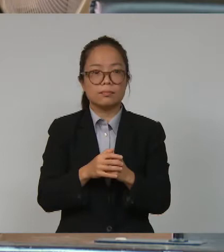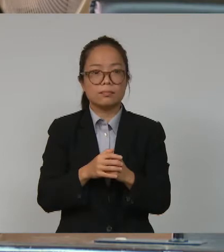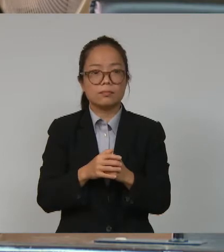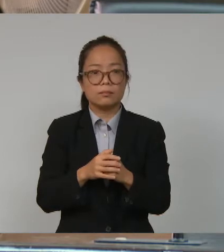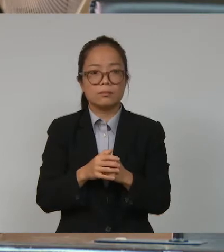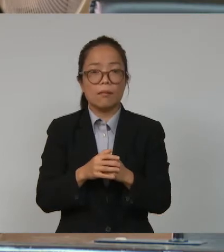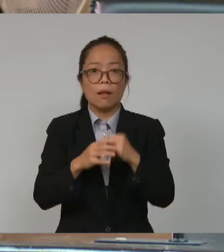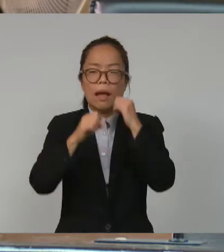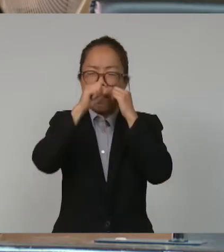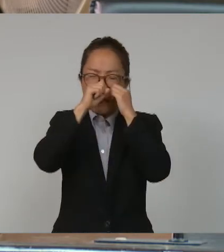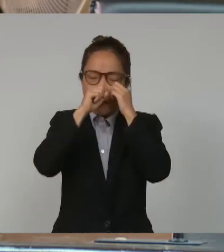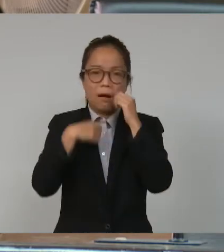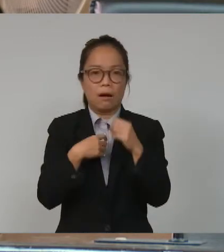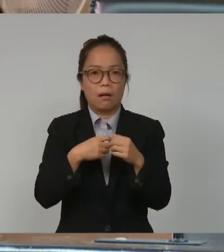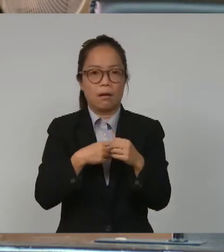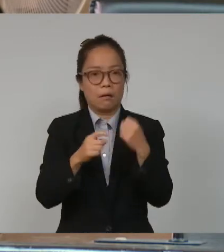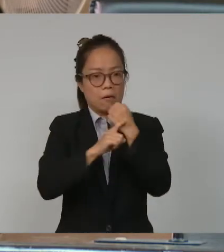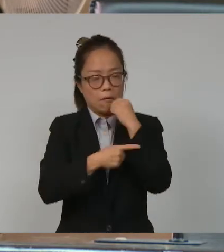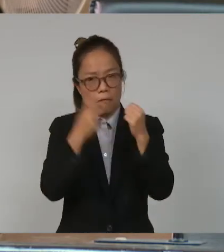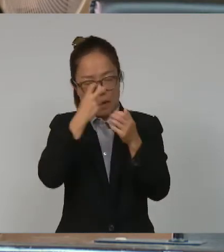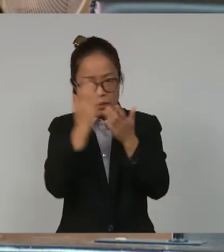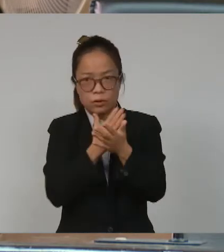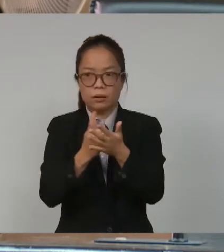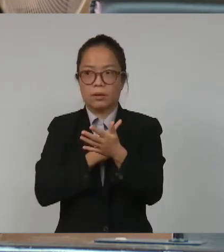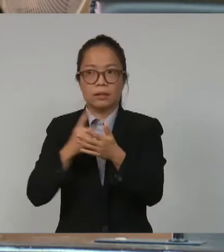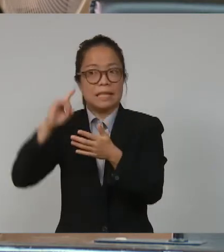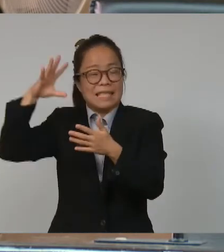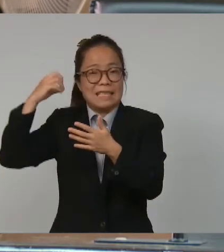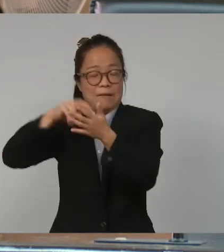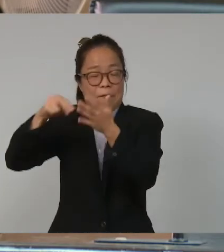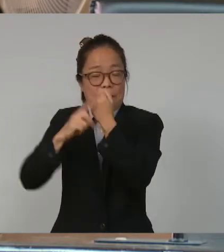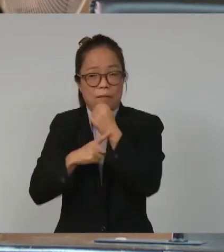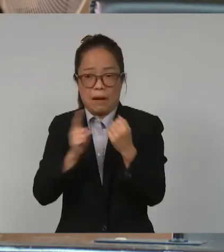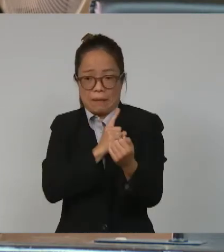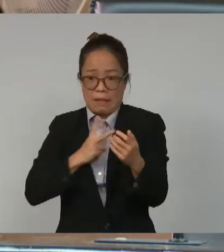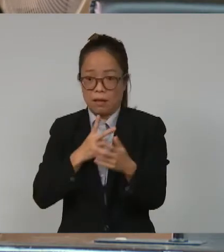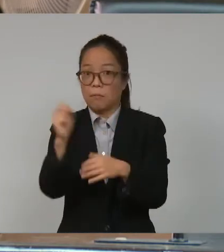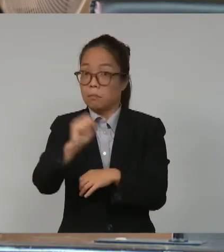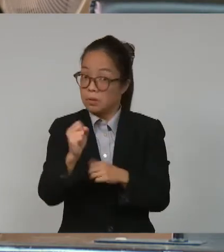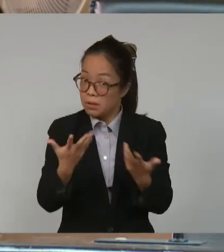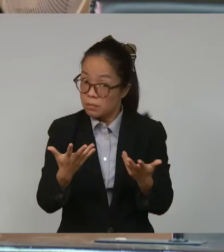难道复决不能加上创制吗？我